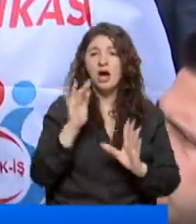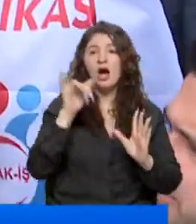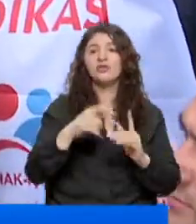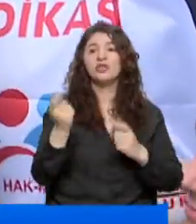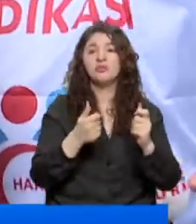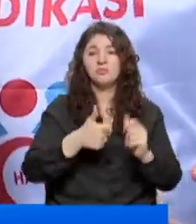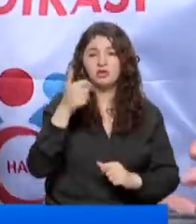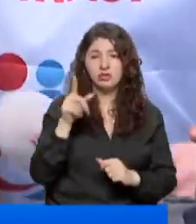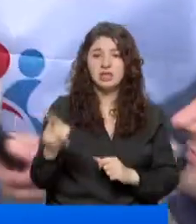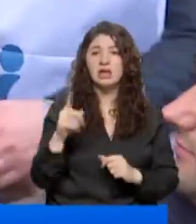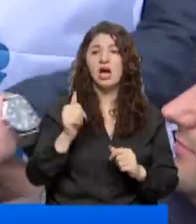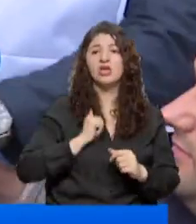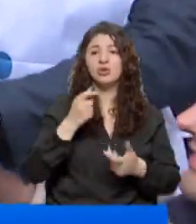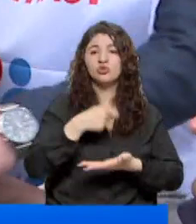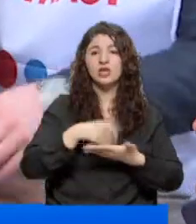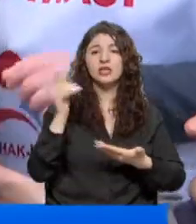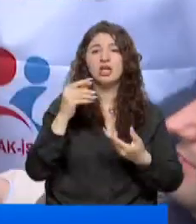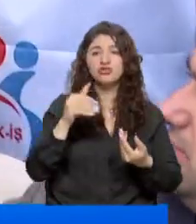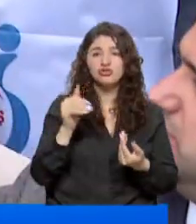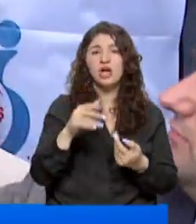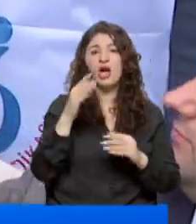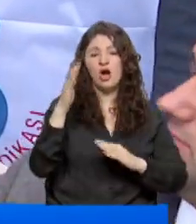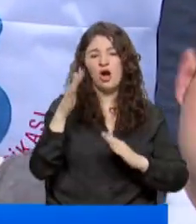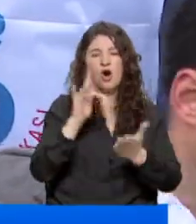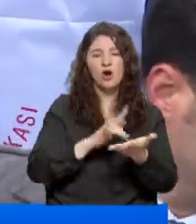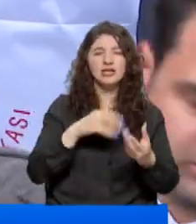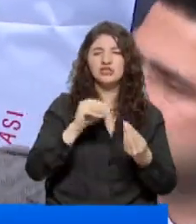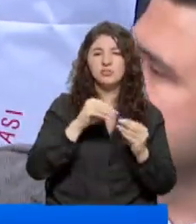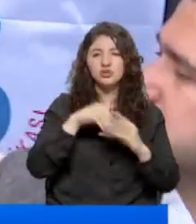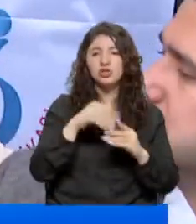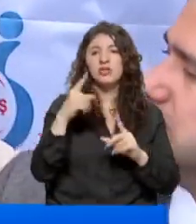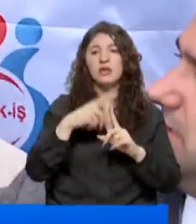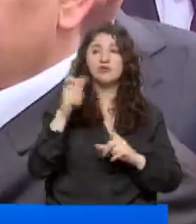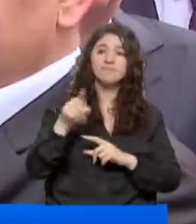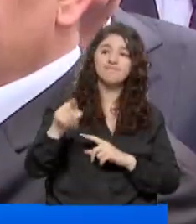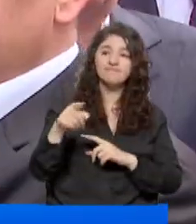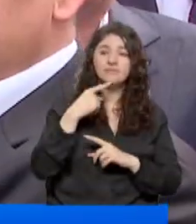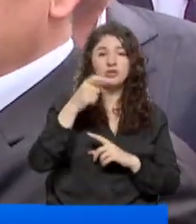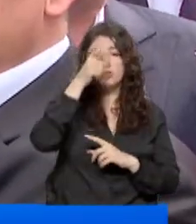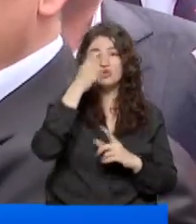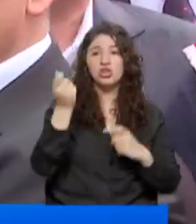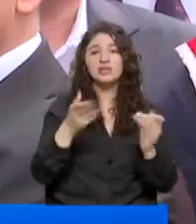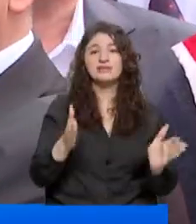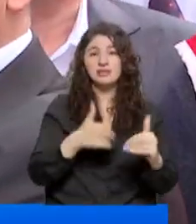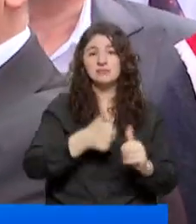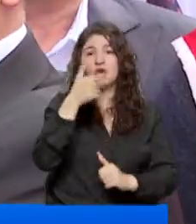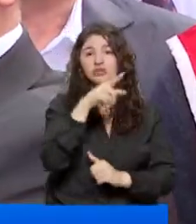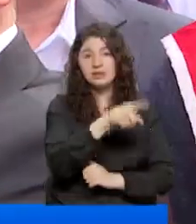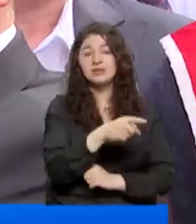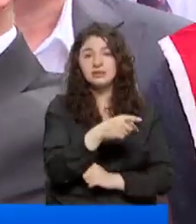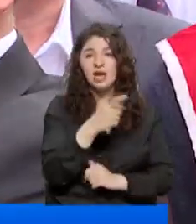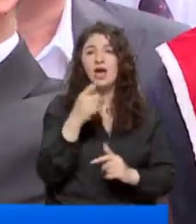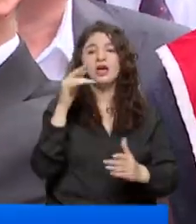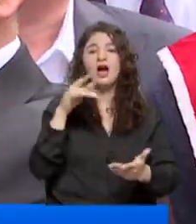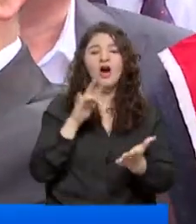başkanı Mahmut Arslan asgari ücrete gelecek arazam için temmuz ayını işaret ederken türk-iş Başkanı Ergün Atalay